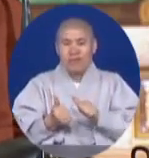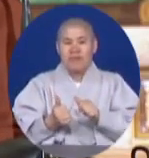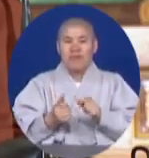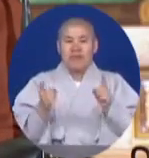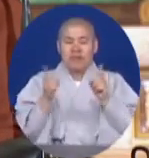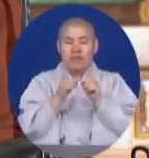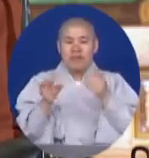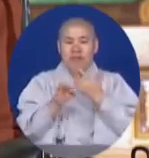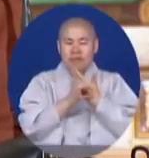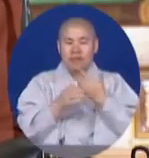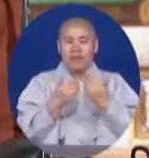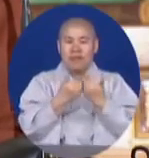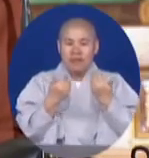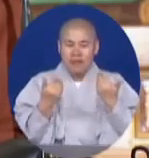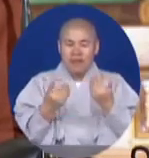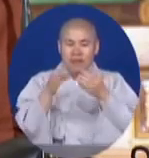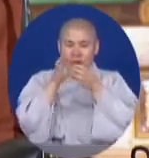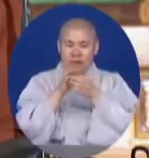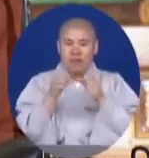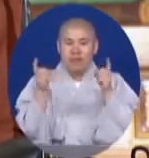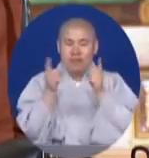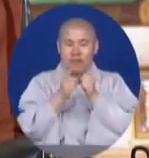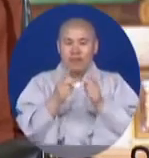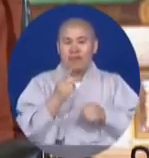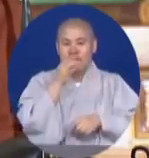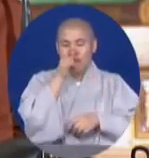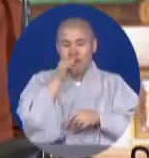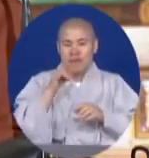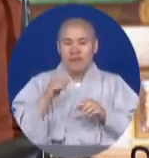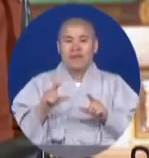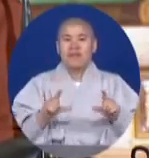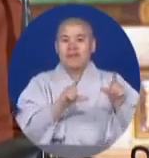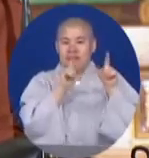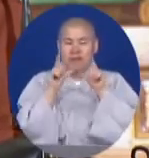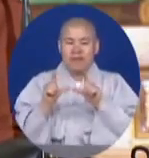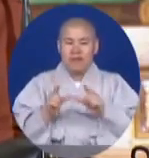헤어지는데 계속 만나는 게 중생노름이에요. 이게 생사고입니다.